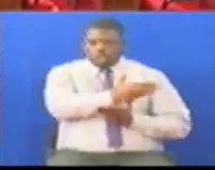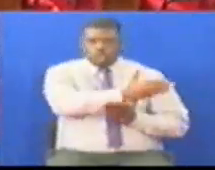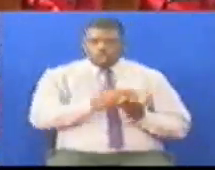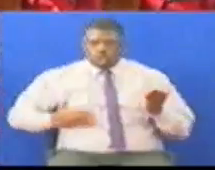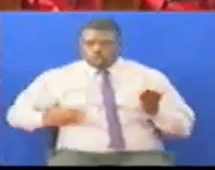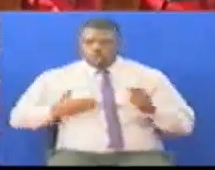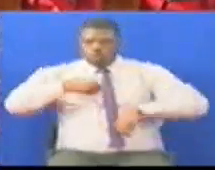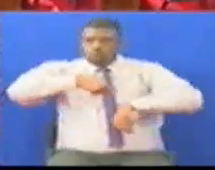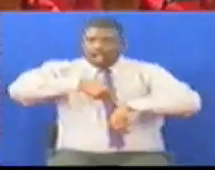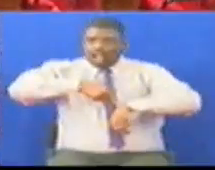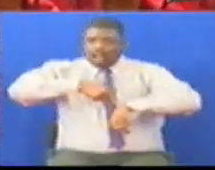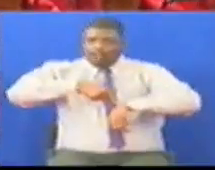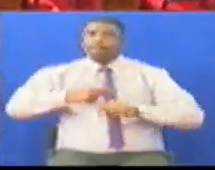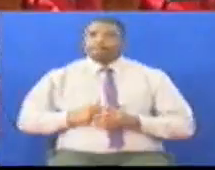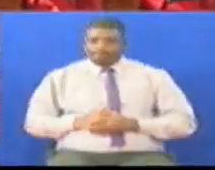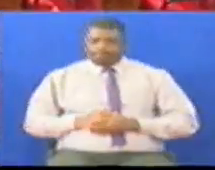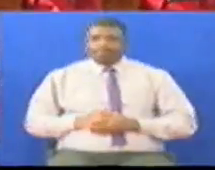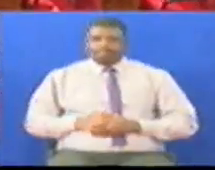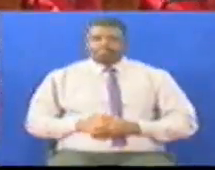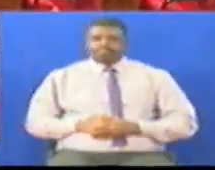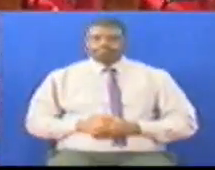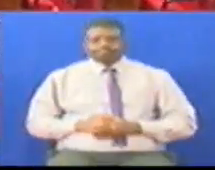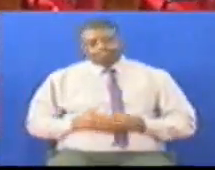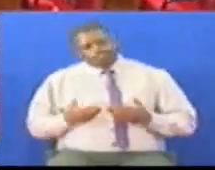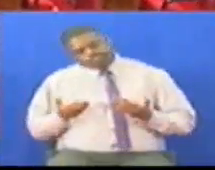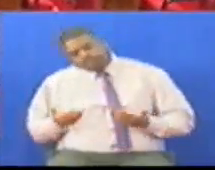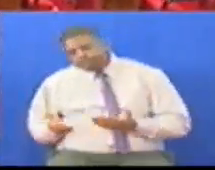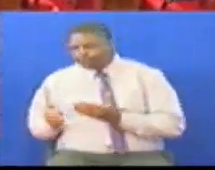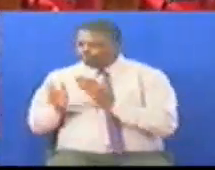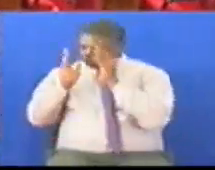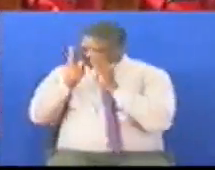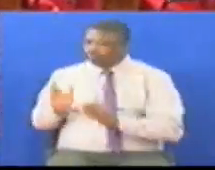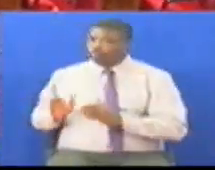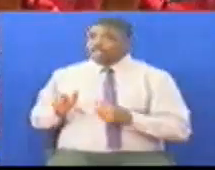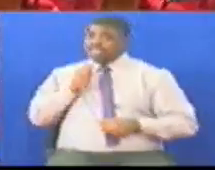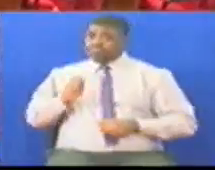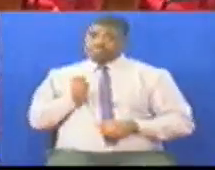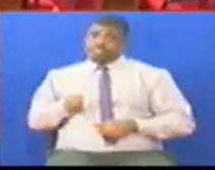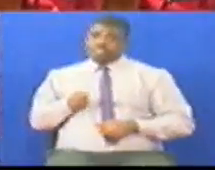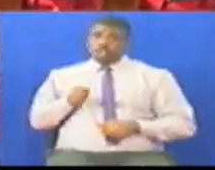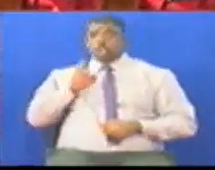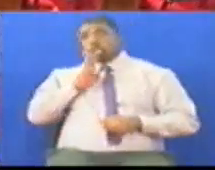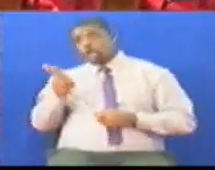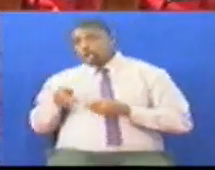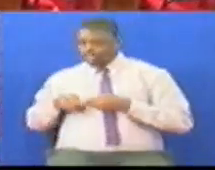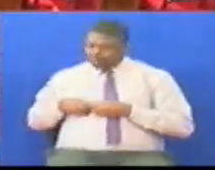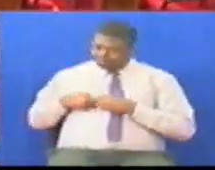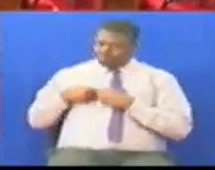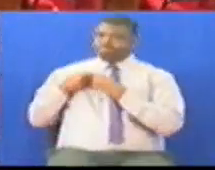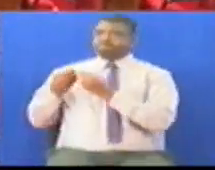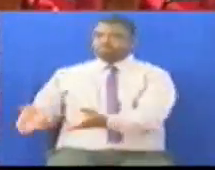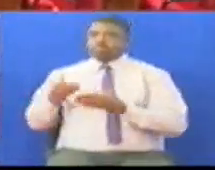Mheshimiwa Speaker, naomba kutoa hoja kwamba kutokana na taarifa